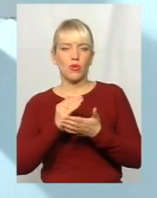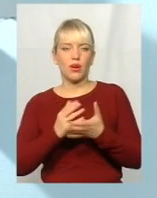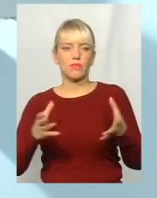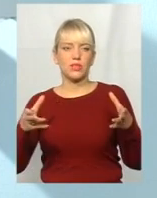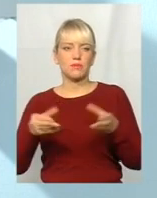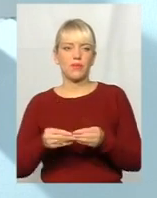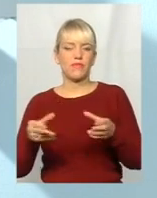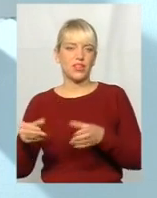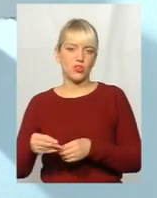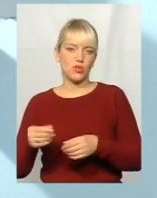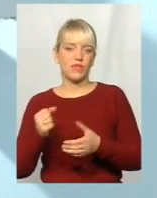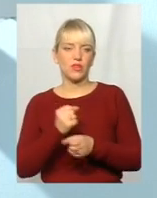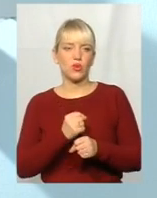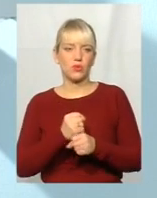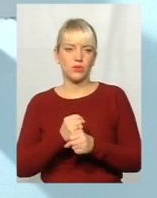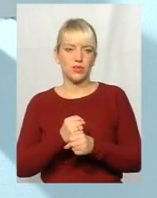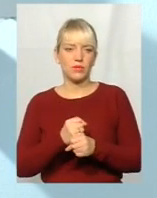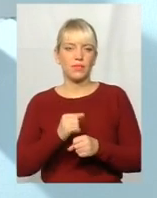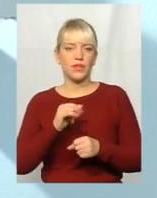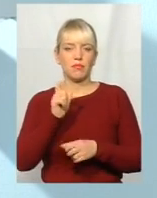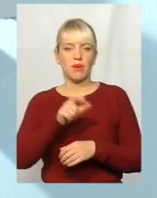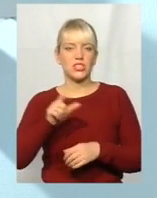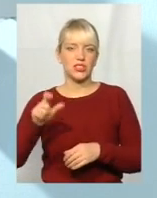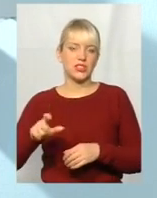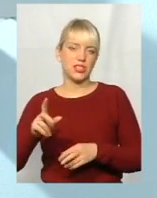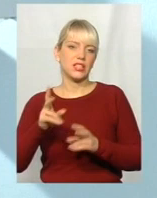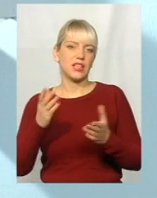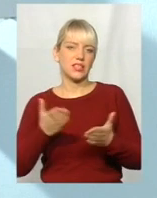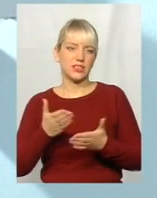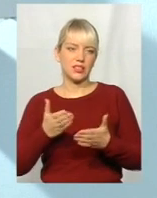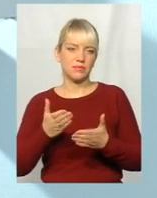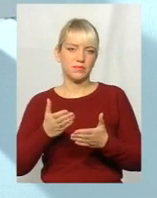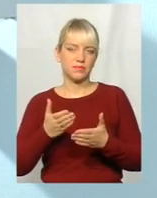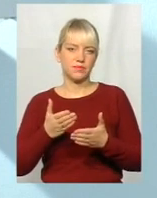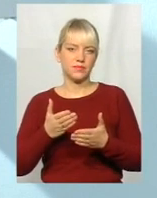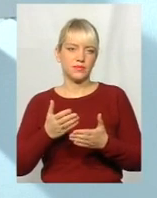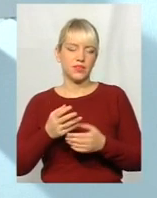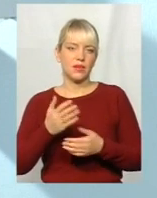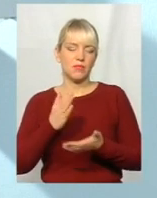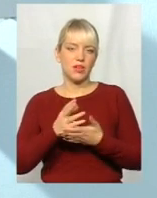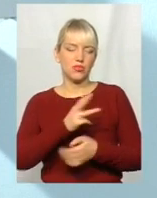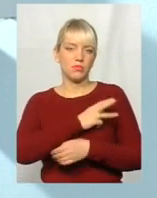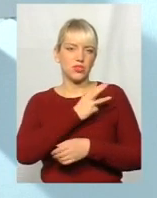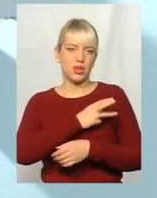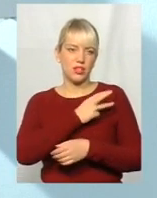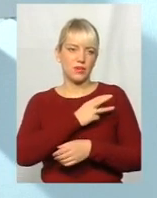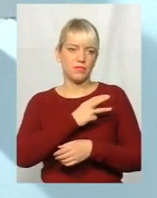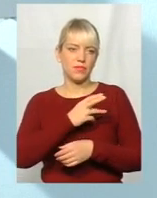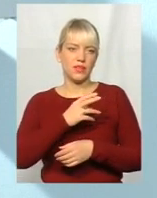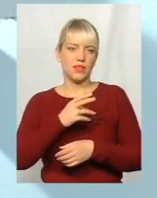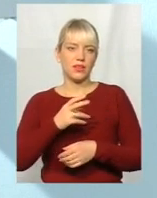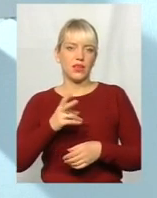капітального ремонту житлового фонду. Мешканці, які, власне кажучи, мають бажання на